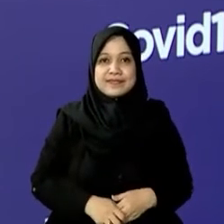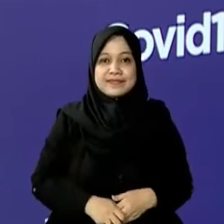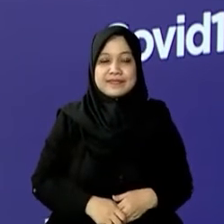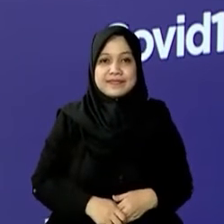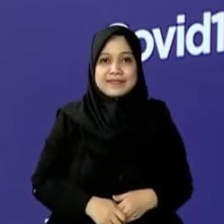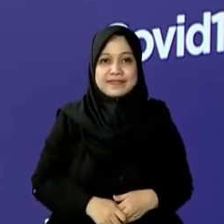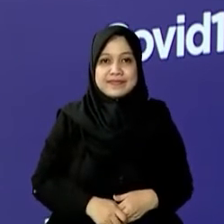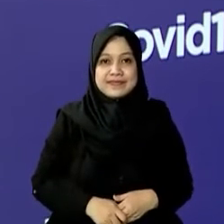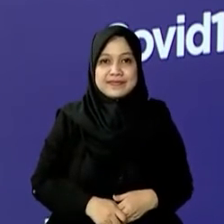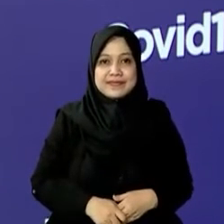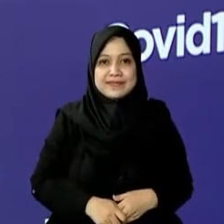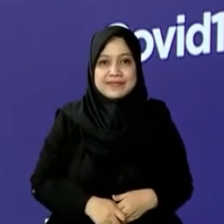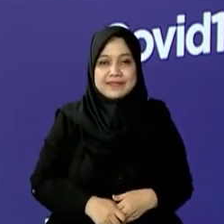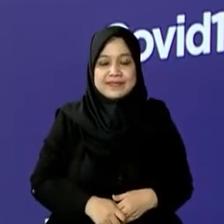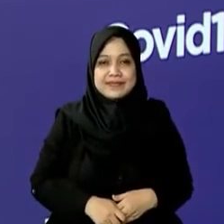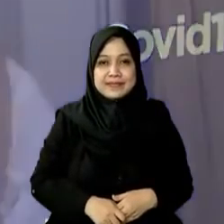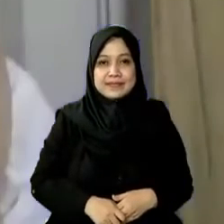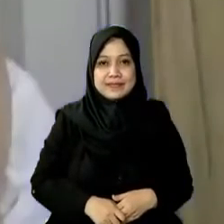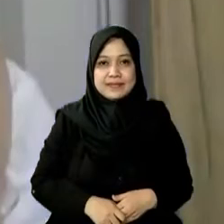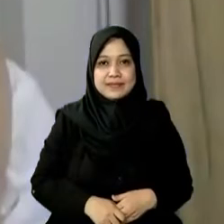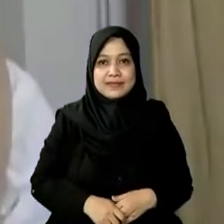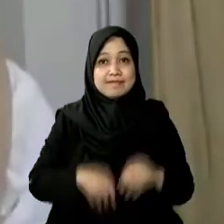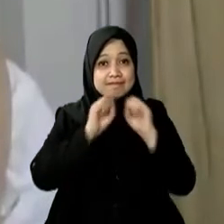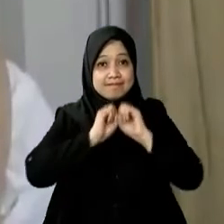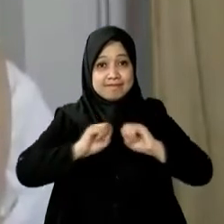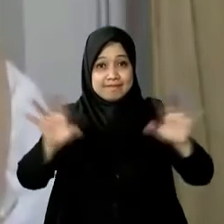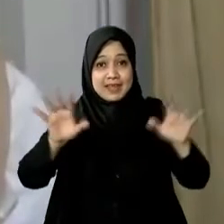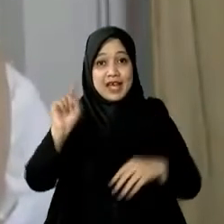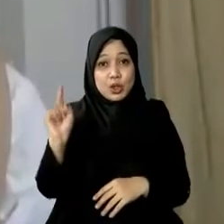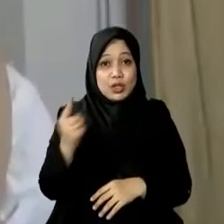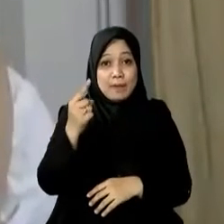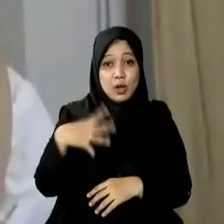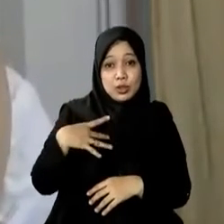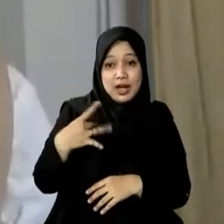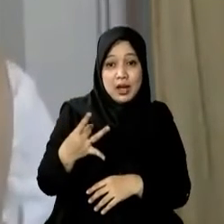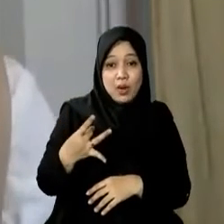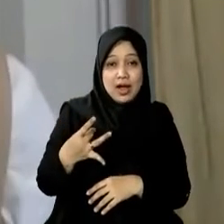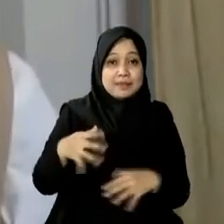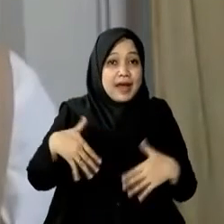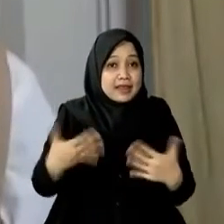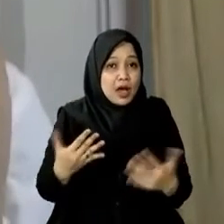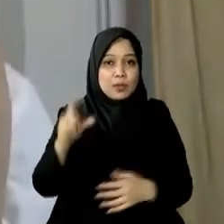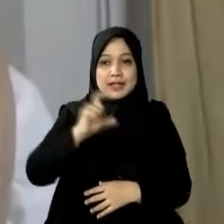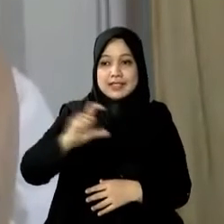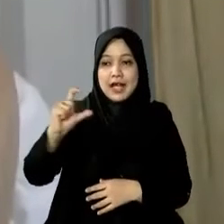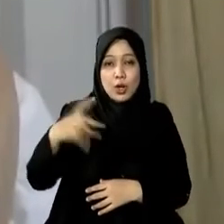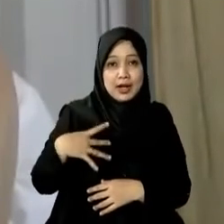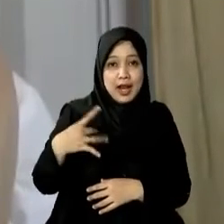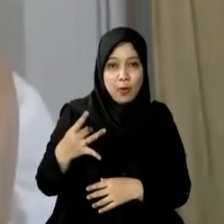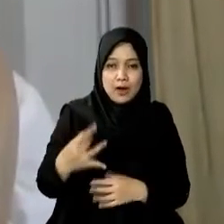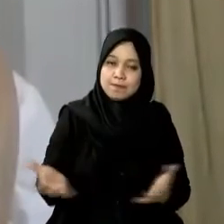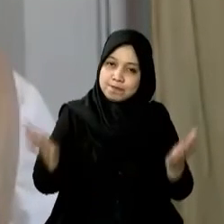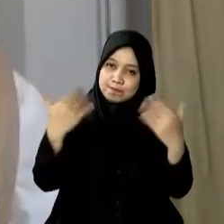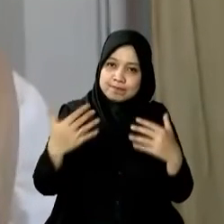baik Saya berpesan khusus untuk relawan atau calon relawan ini untuk bisa bergabung